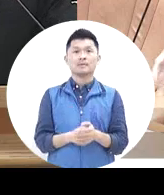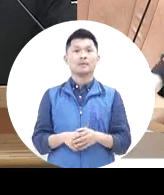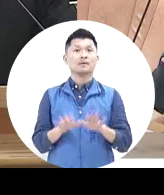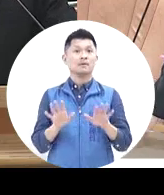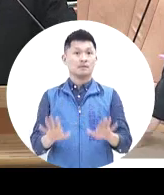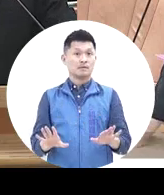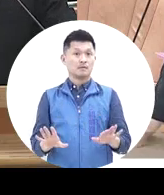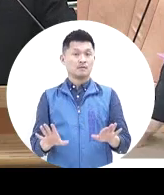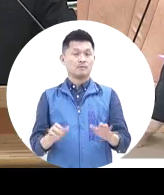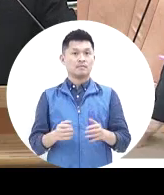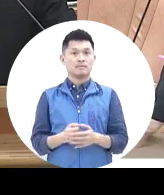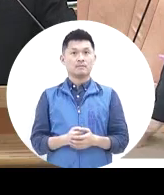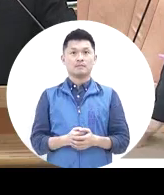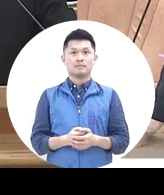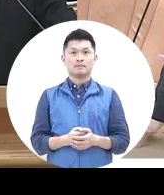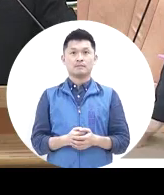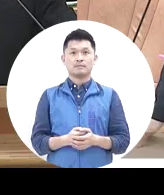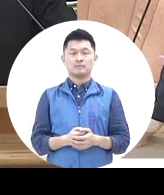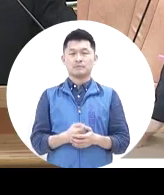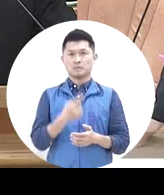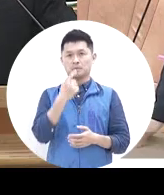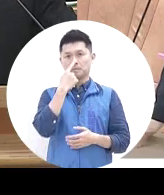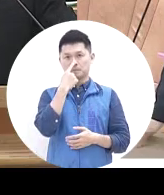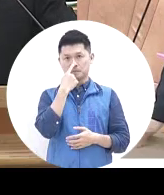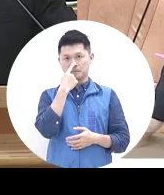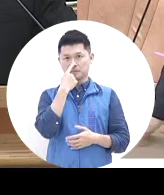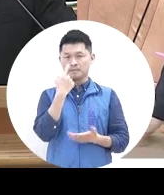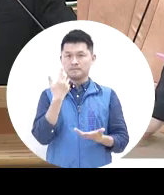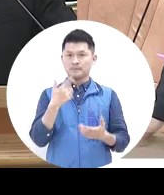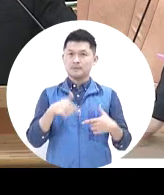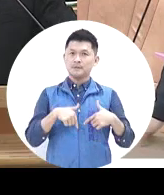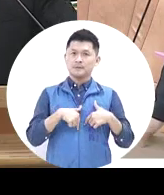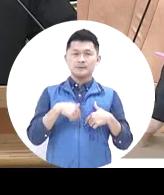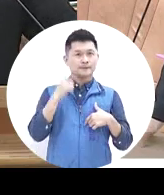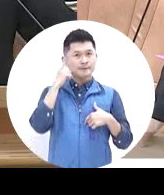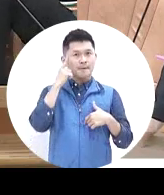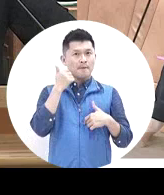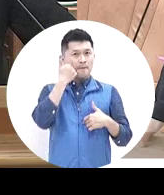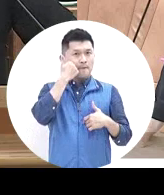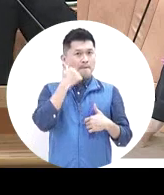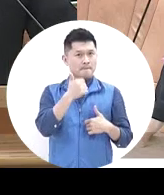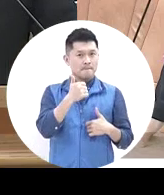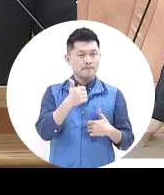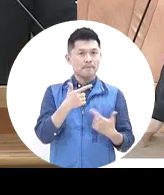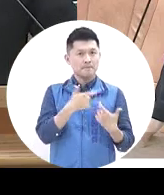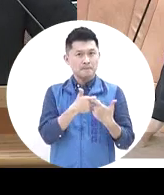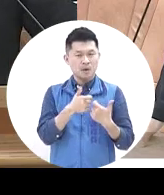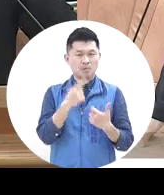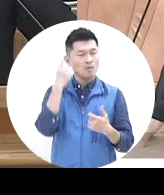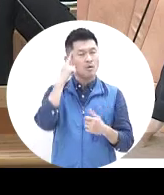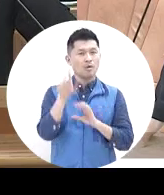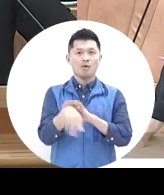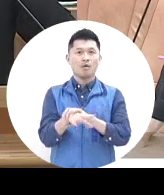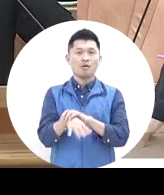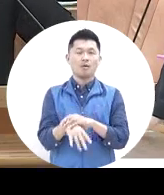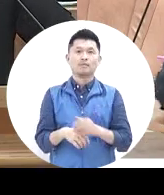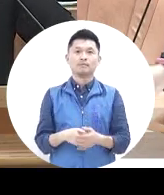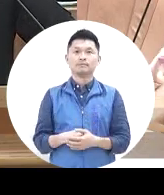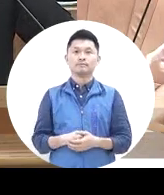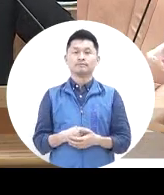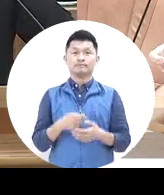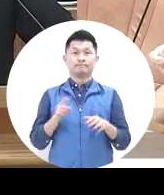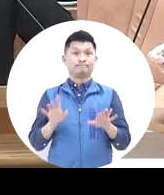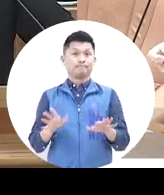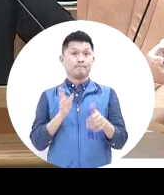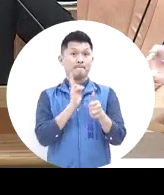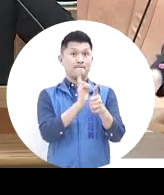止我并没有心目中有特定的人选，我现在已经交由